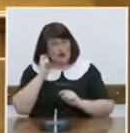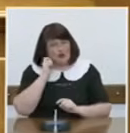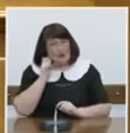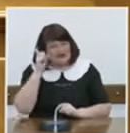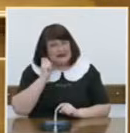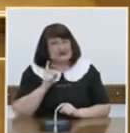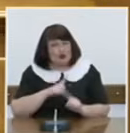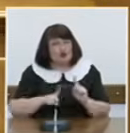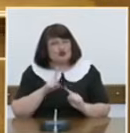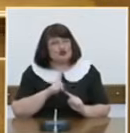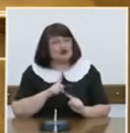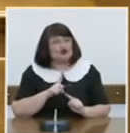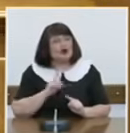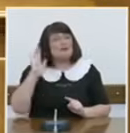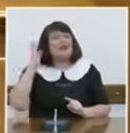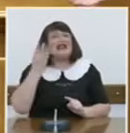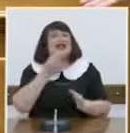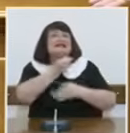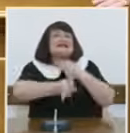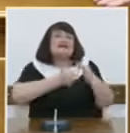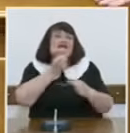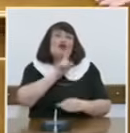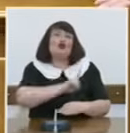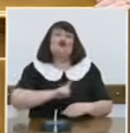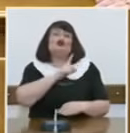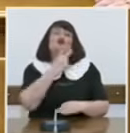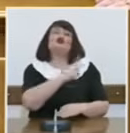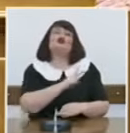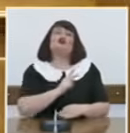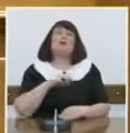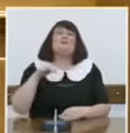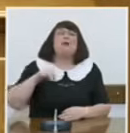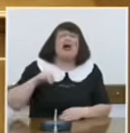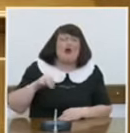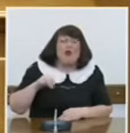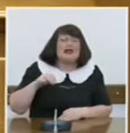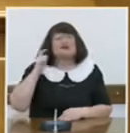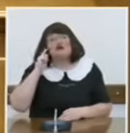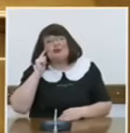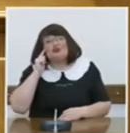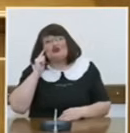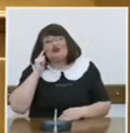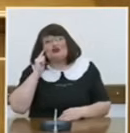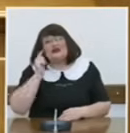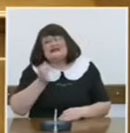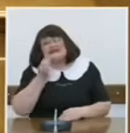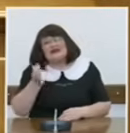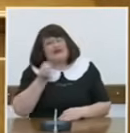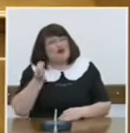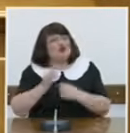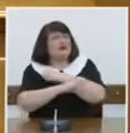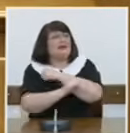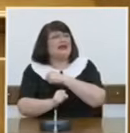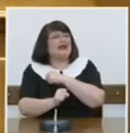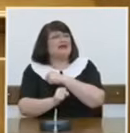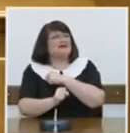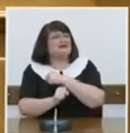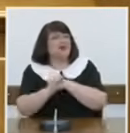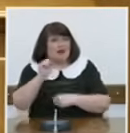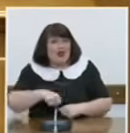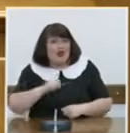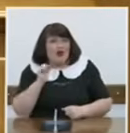Ο πρώην σύμβουλος του Μητσοτάκη, ο Μπακόλος. Μπακόλας, πώς λέγεται? Είναι ή δεν είναι? Είναι ή δεν είναι?